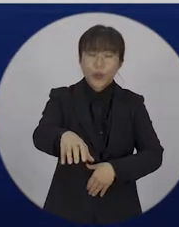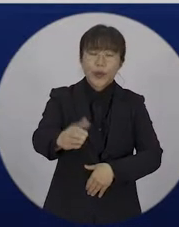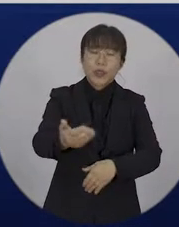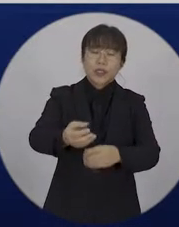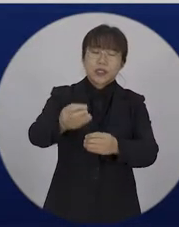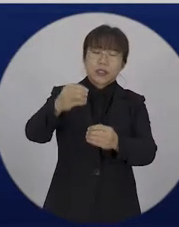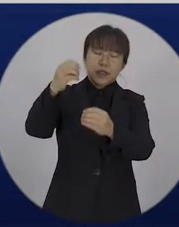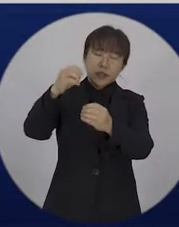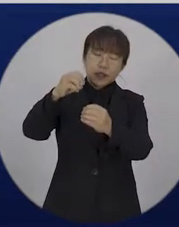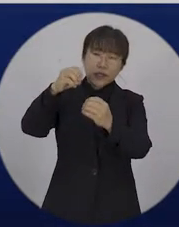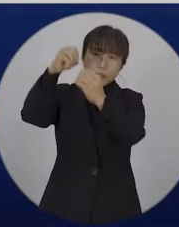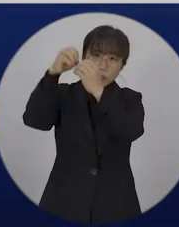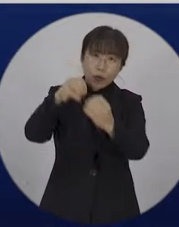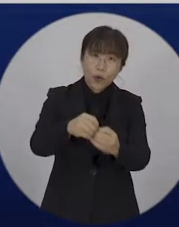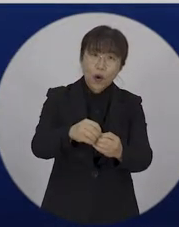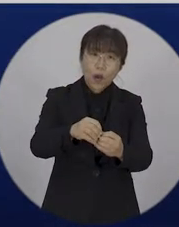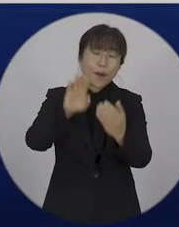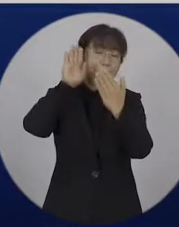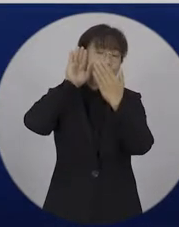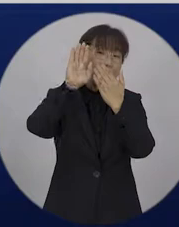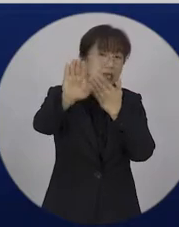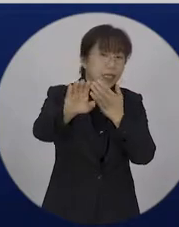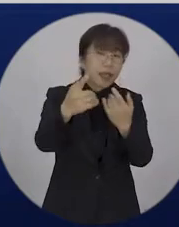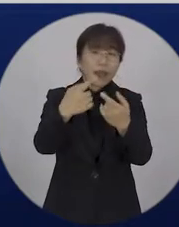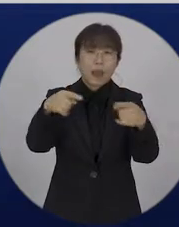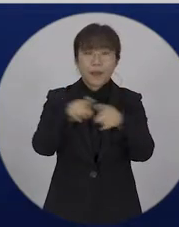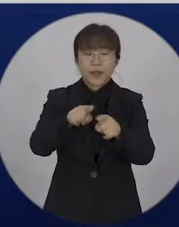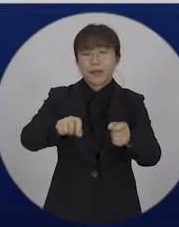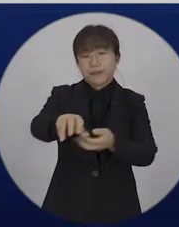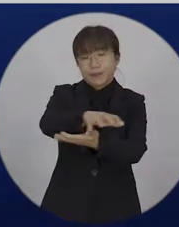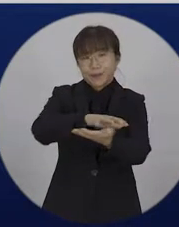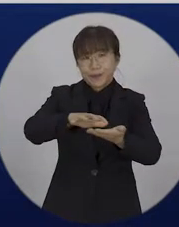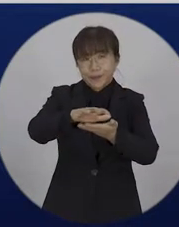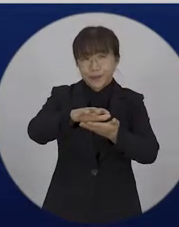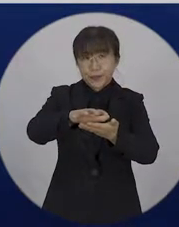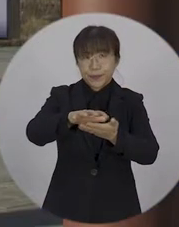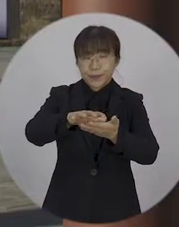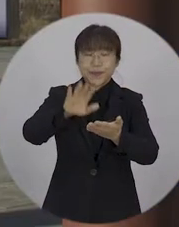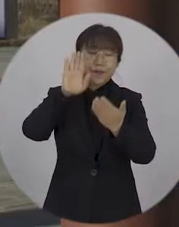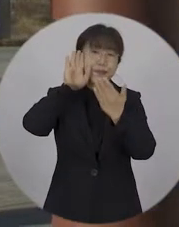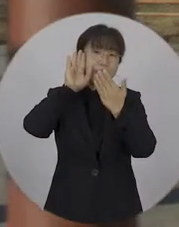미래가 공존하는 강서역사문화거리로 새롭게 조성합니다.